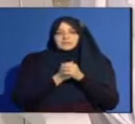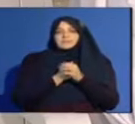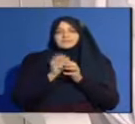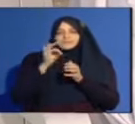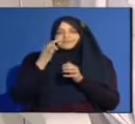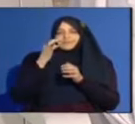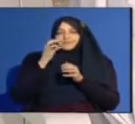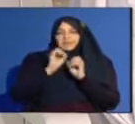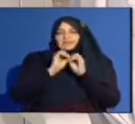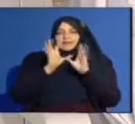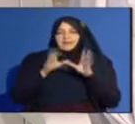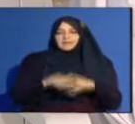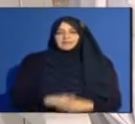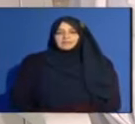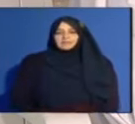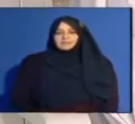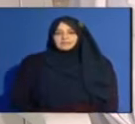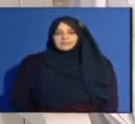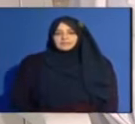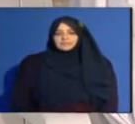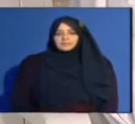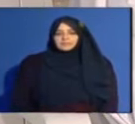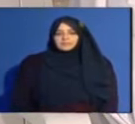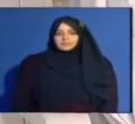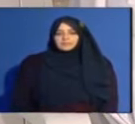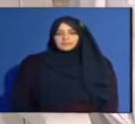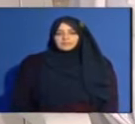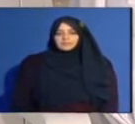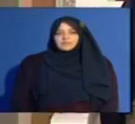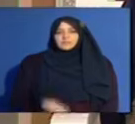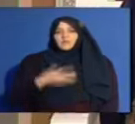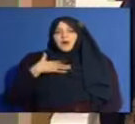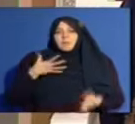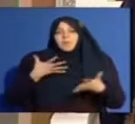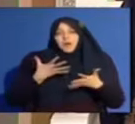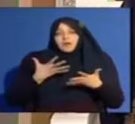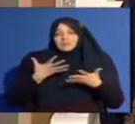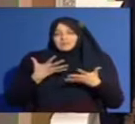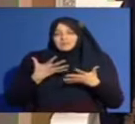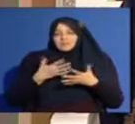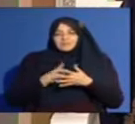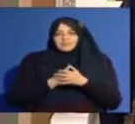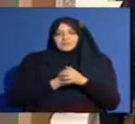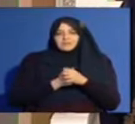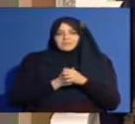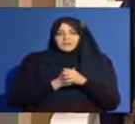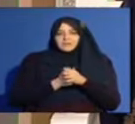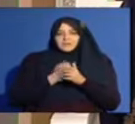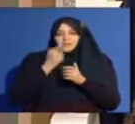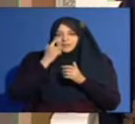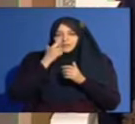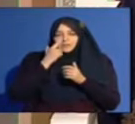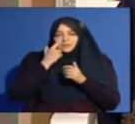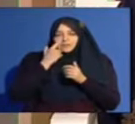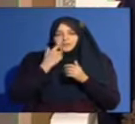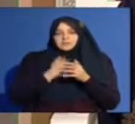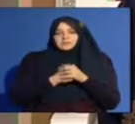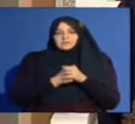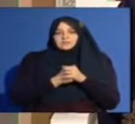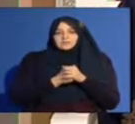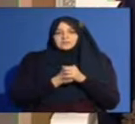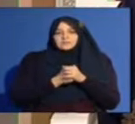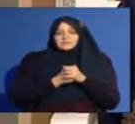ما يكون غير الخير زكية. واضح زكية. نعم خفتي؟ طيب إيه خفت،